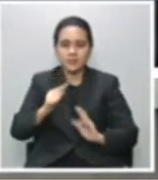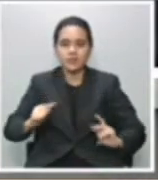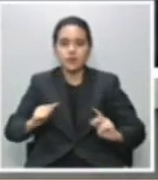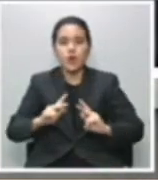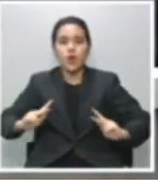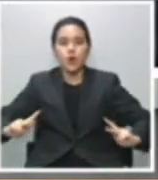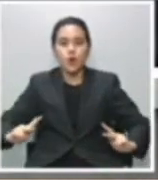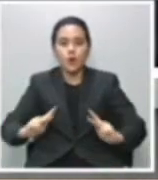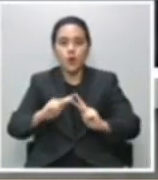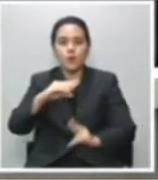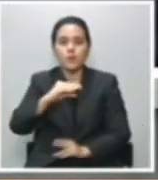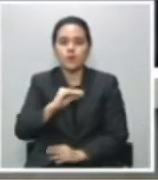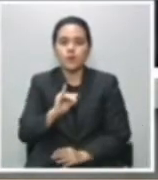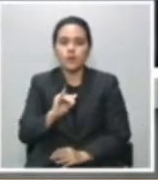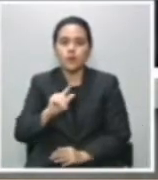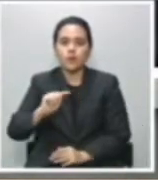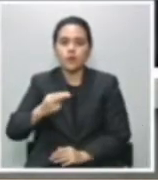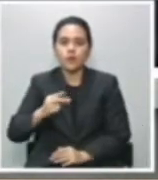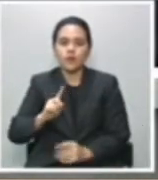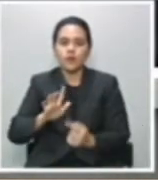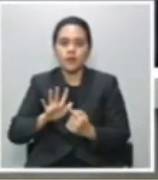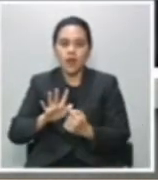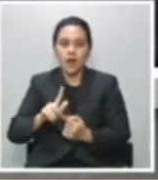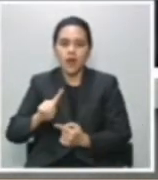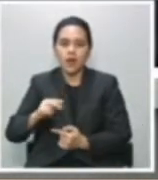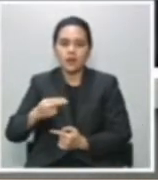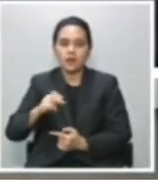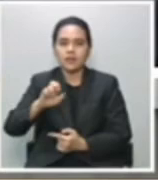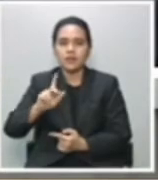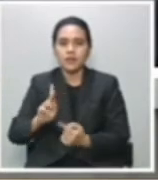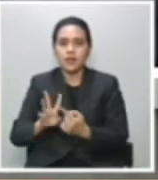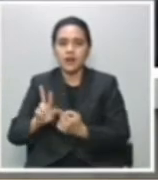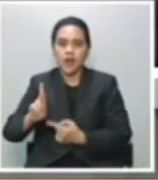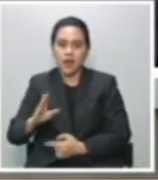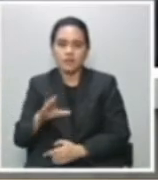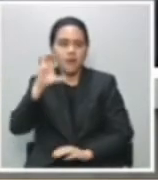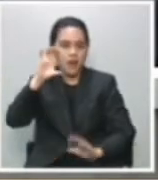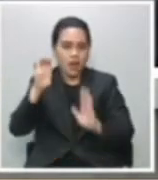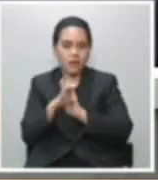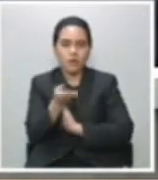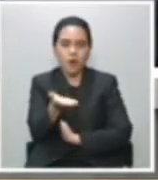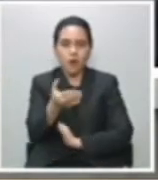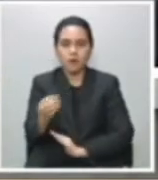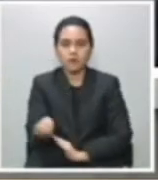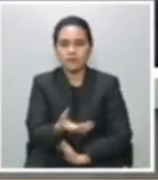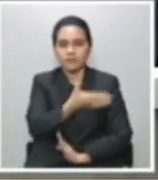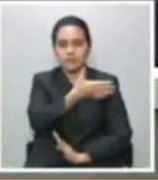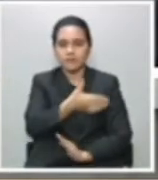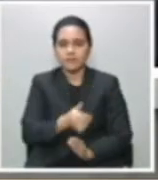าธิการขอภาพด้วยครับเจ้าหน้าที่